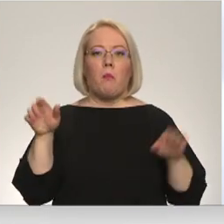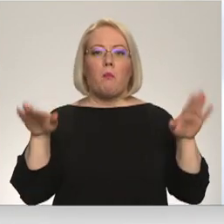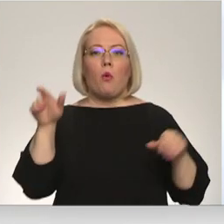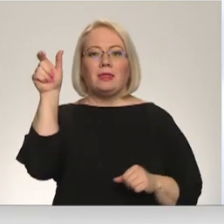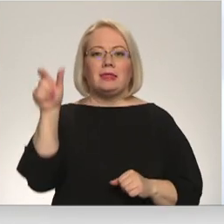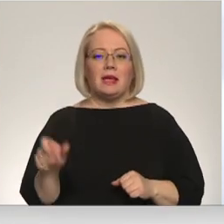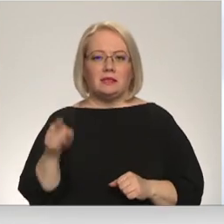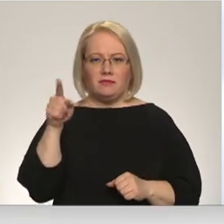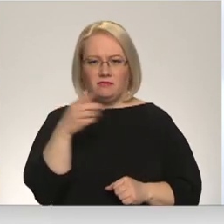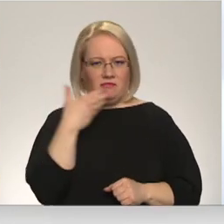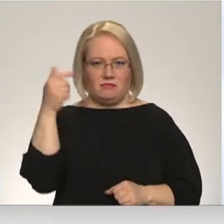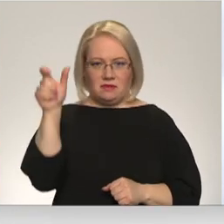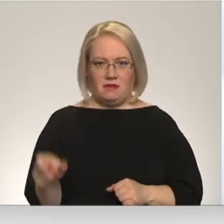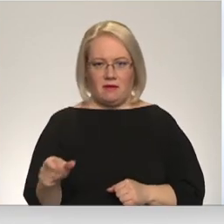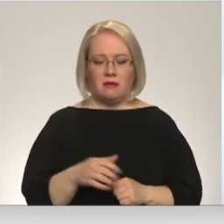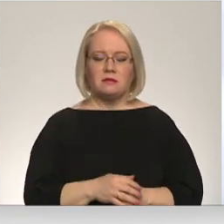viņš saprast,